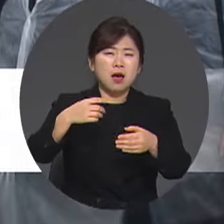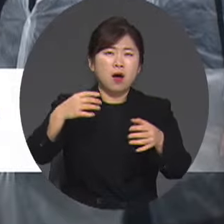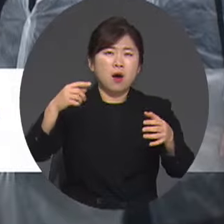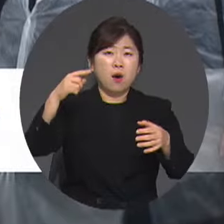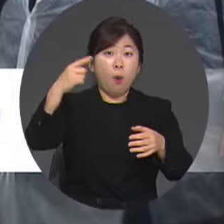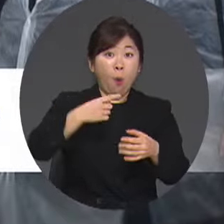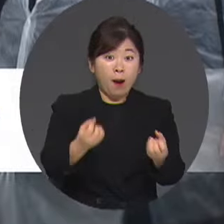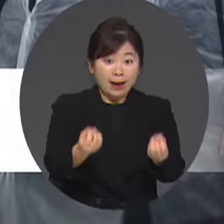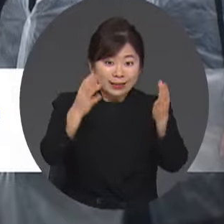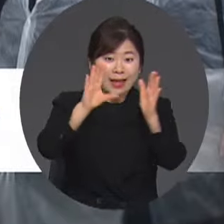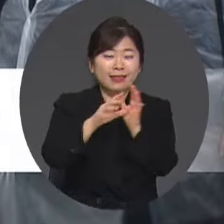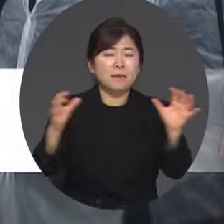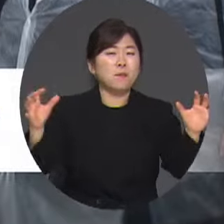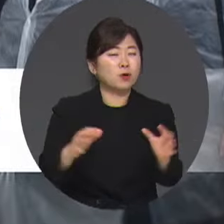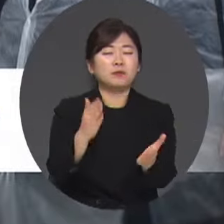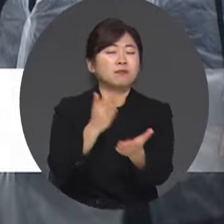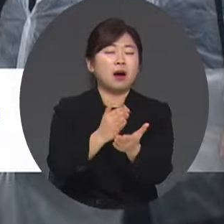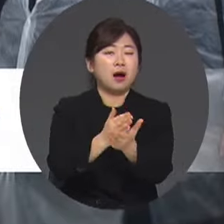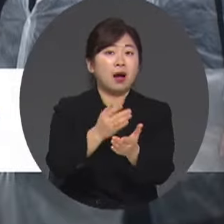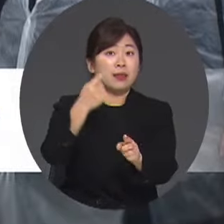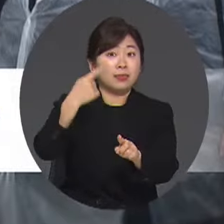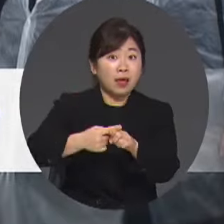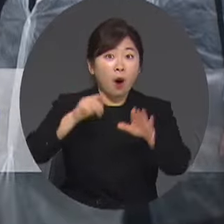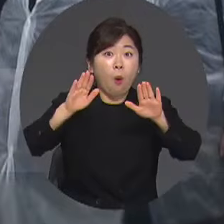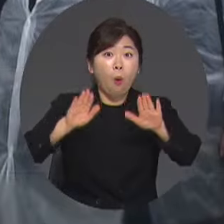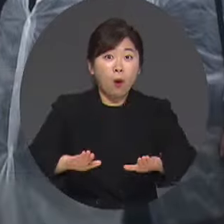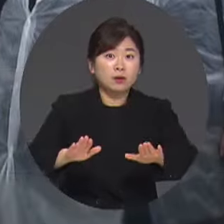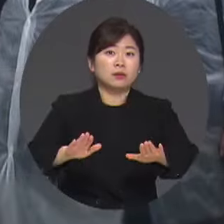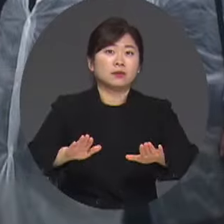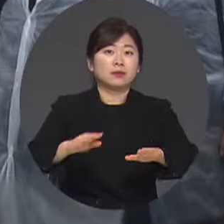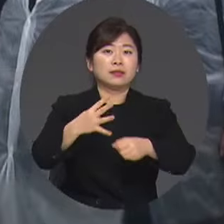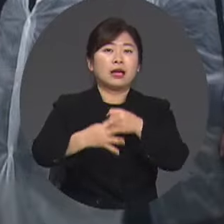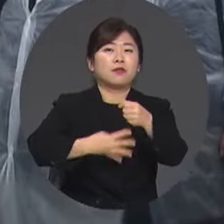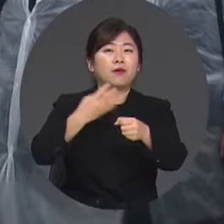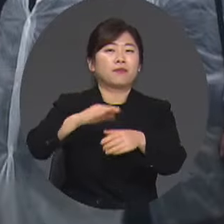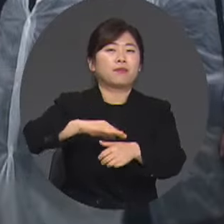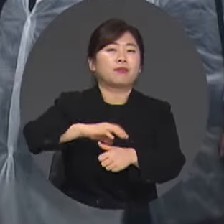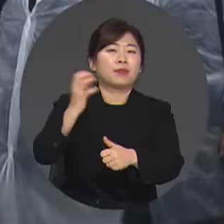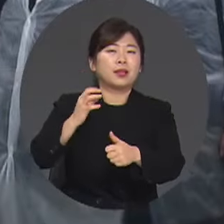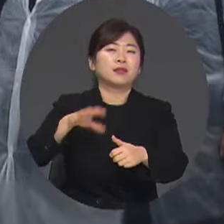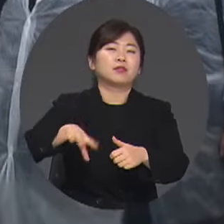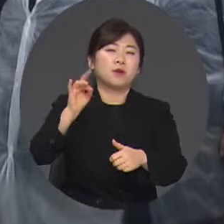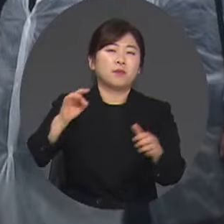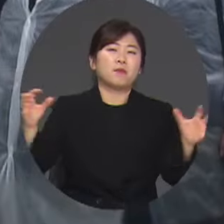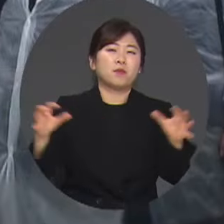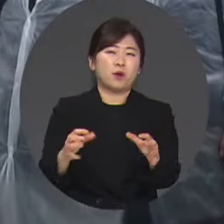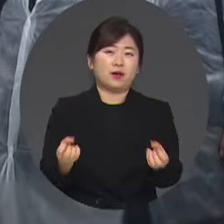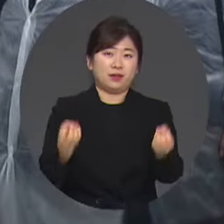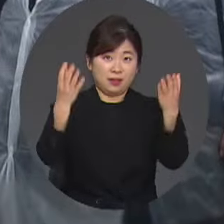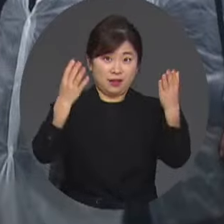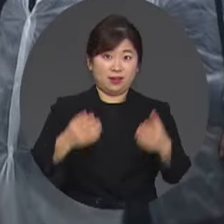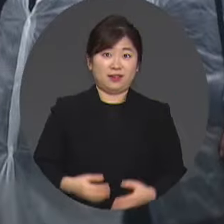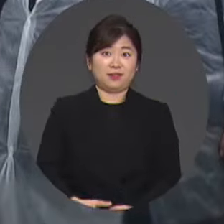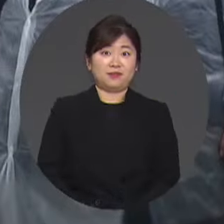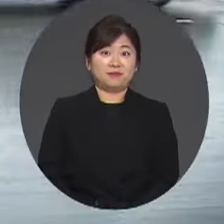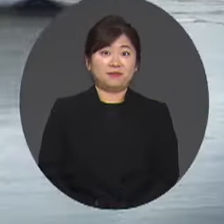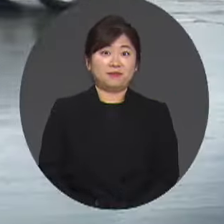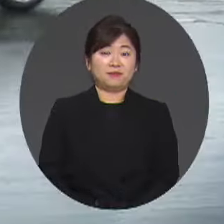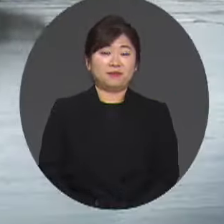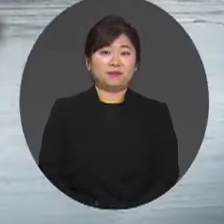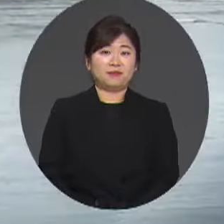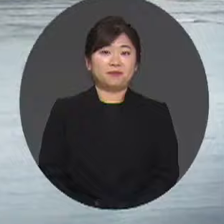지인이 함께하는 공개 행사로 진행됐습니다. 대한민국 해군병 700기 입영 현장 영상으로 담았습니다.